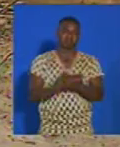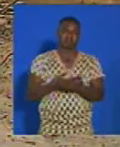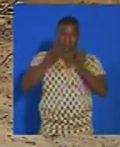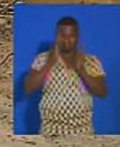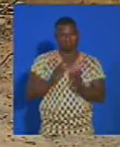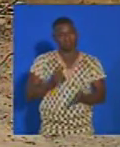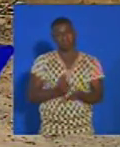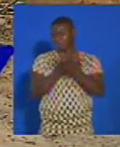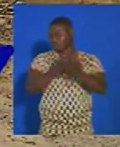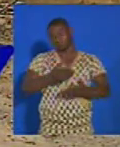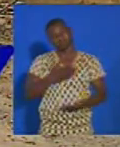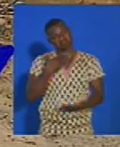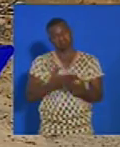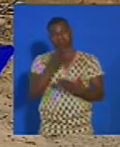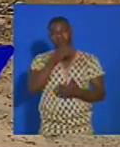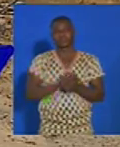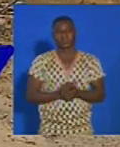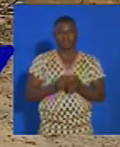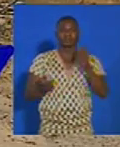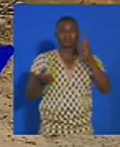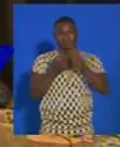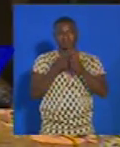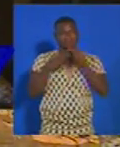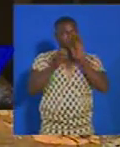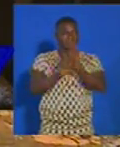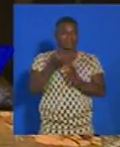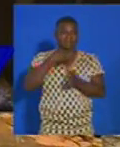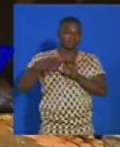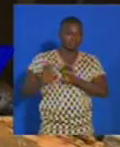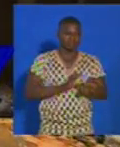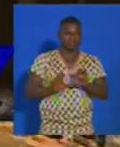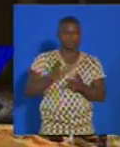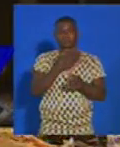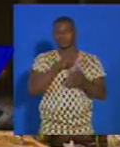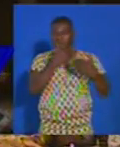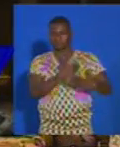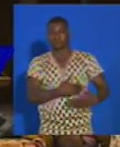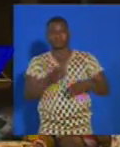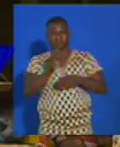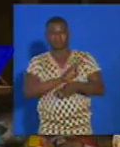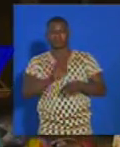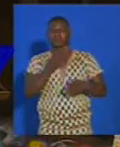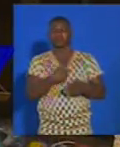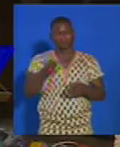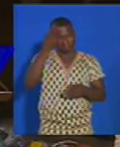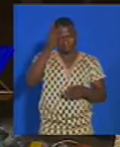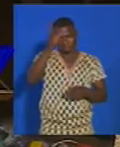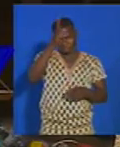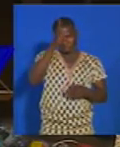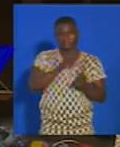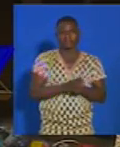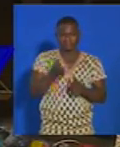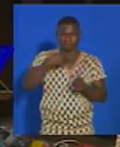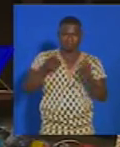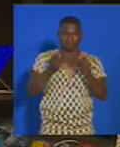pas. C'est la deuxième exposition de Salfo Dermé, le génie formé sur le tas auprès de son père. La première, Notre Monde, se